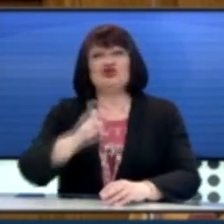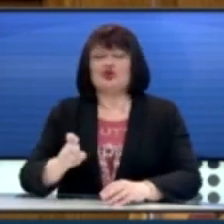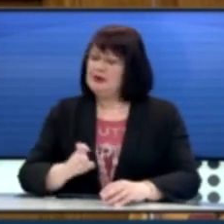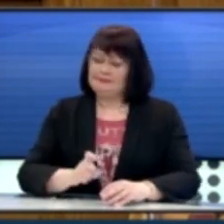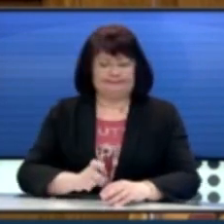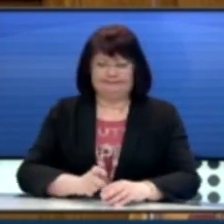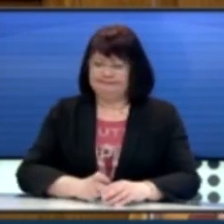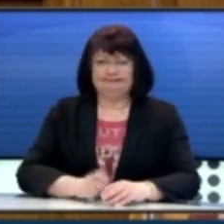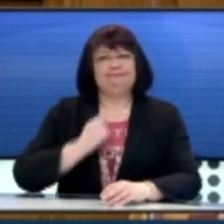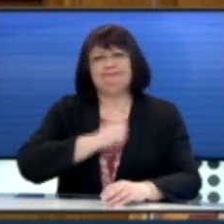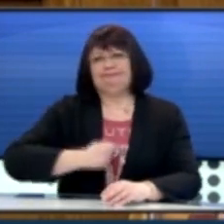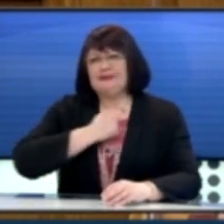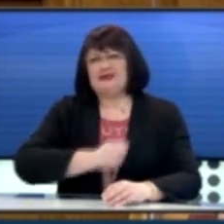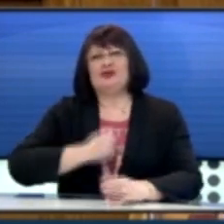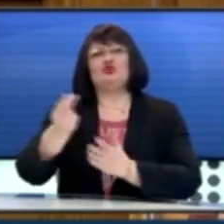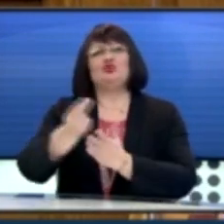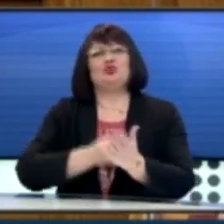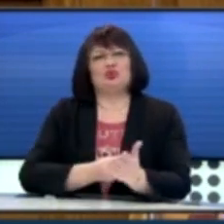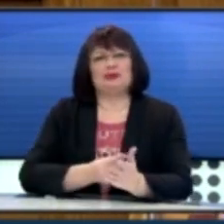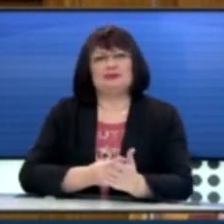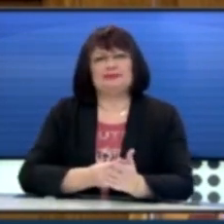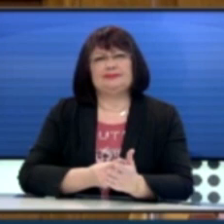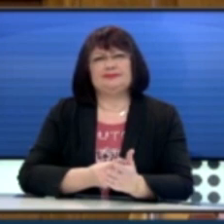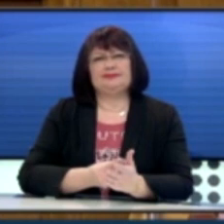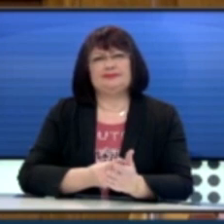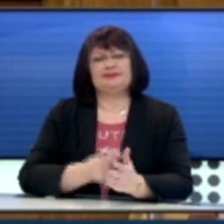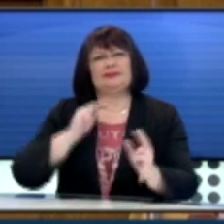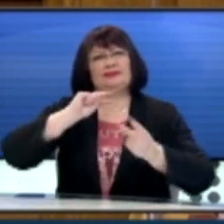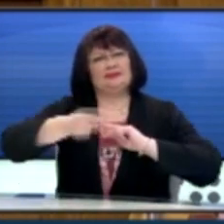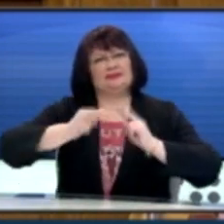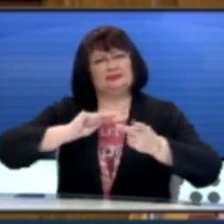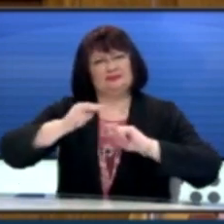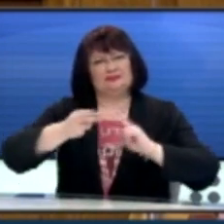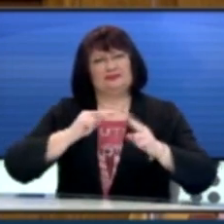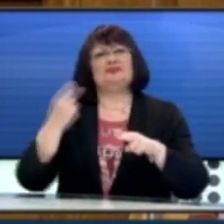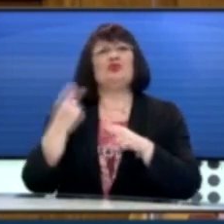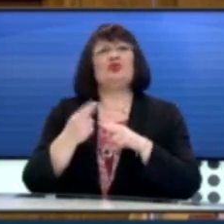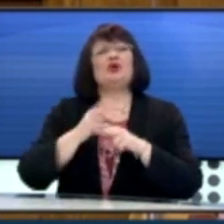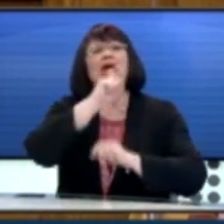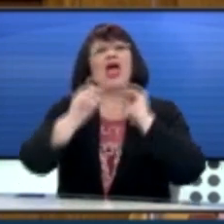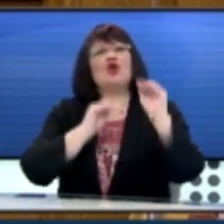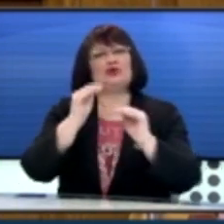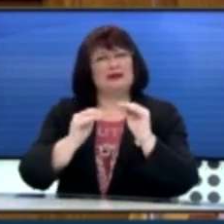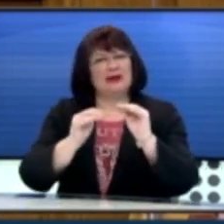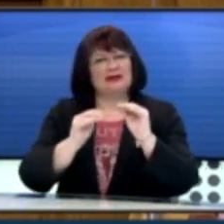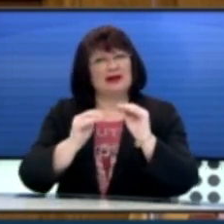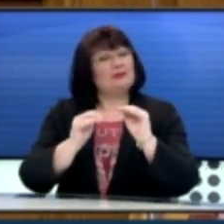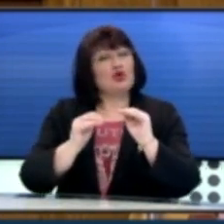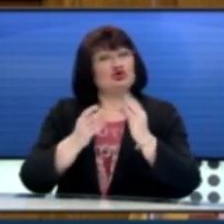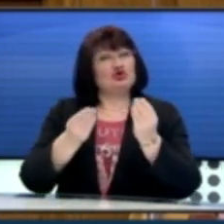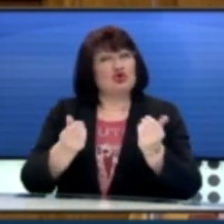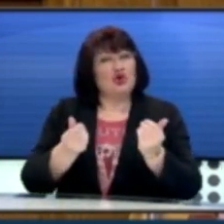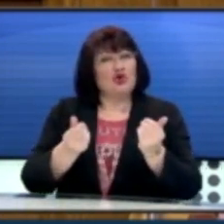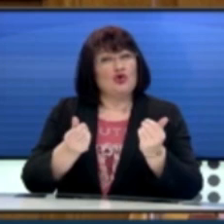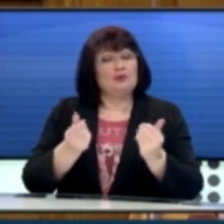ζωής τους. Δυστυχώς πολλές φορές οι απαντήσεις σε κορυφαία ερωτήματα δίνονται μέσα